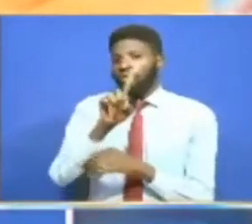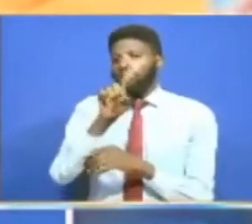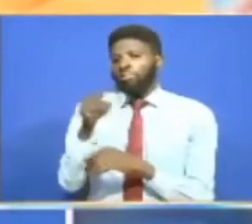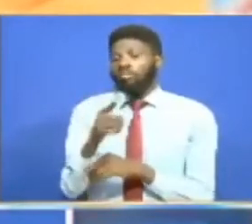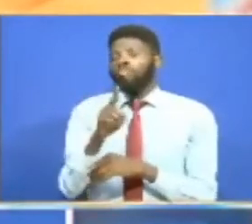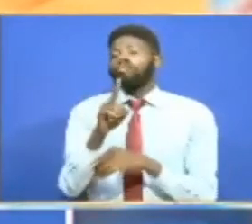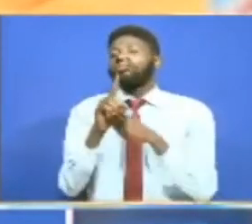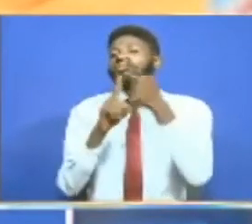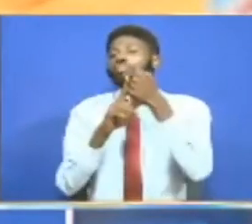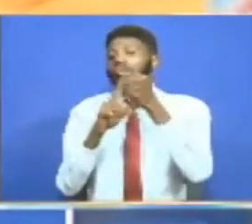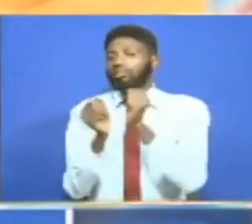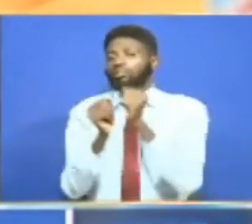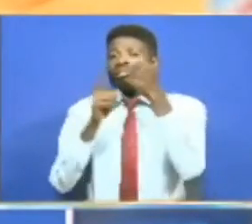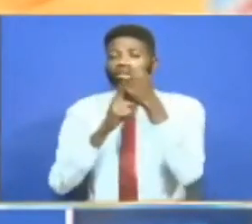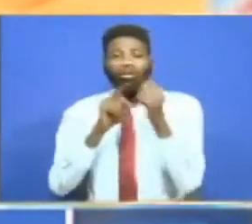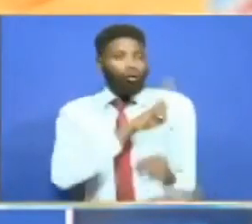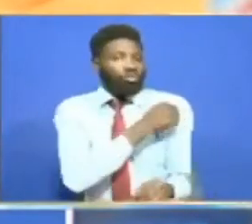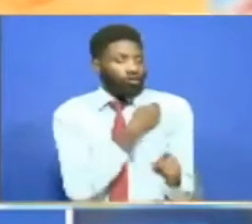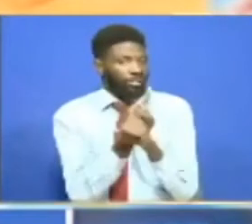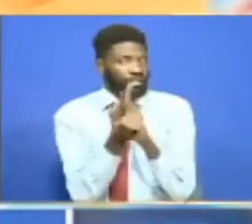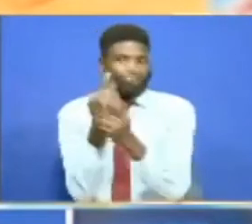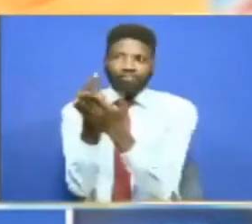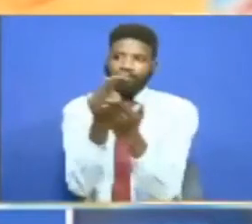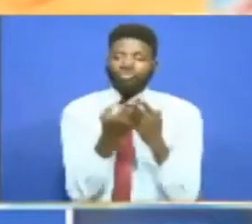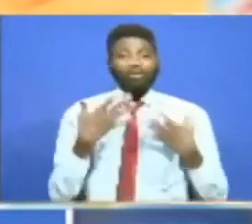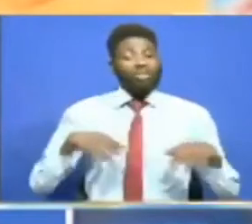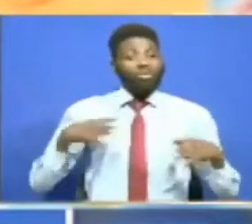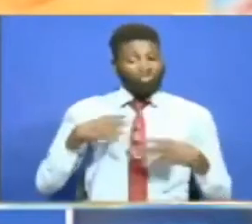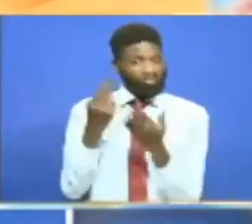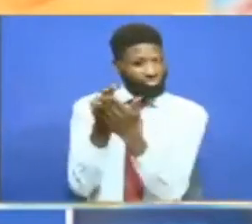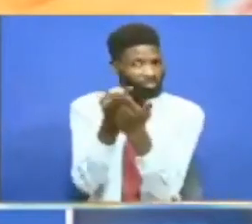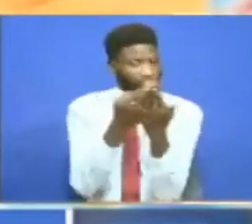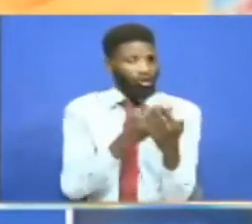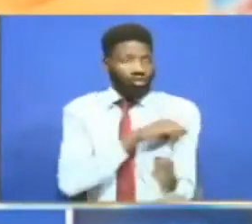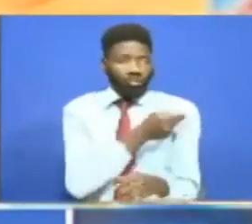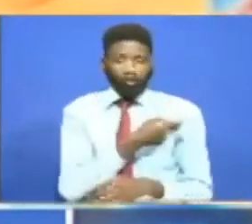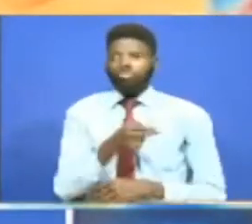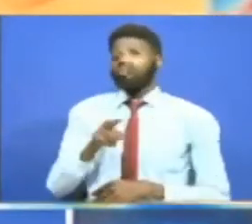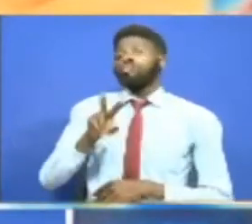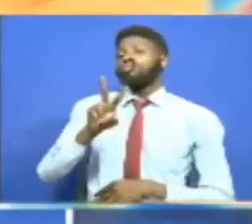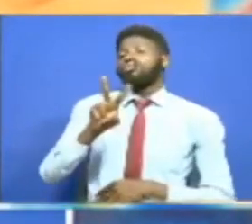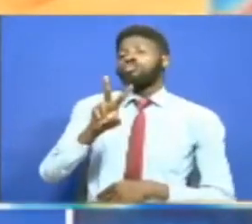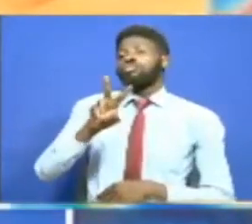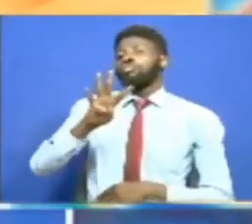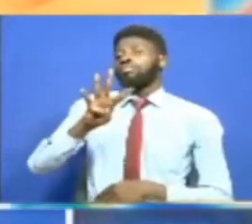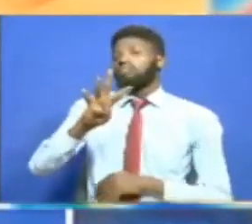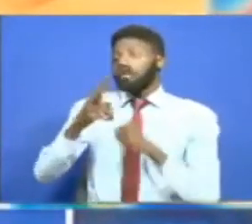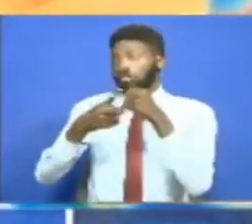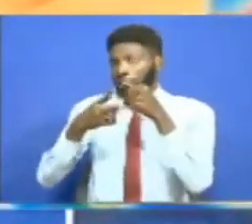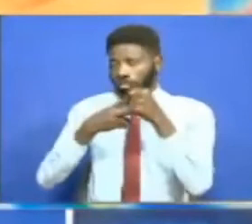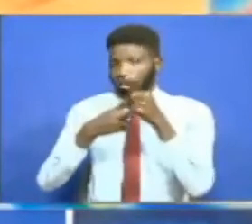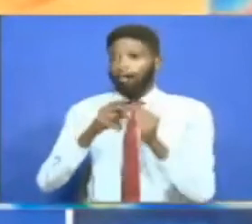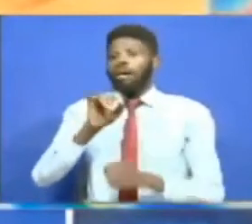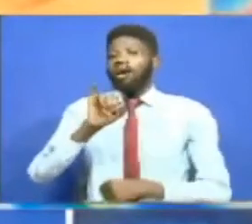katika hospitali mbalimbali. Kati ya waliolazwa hospitalini 247 wako katika vitengo vya wagonjwa mahututi.